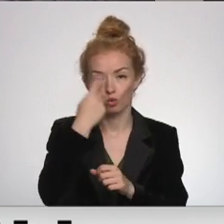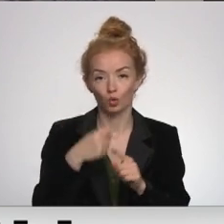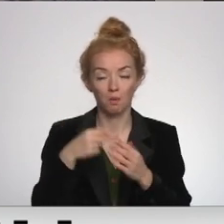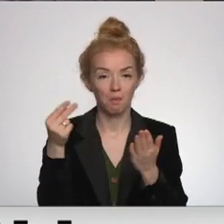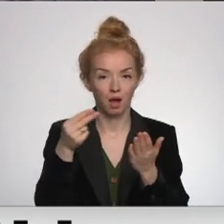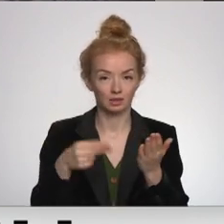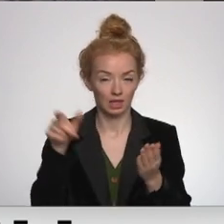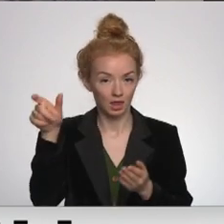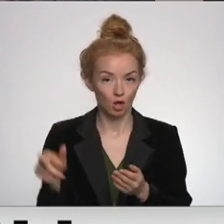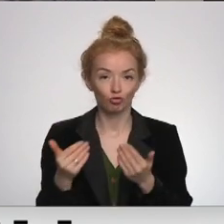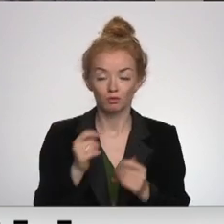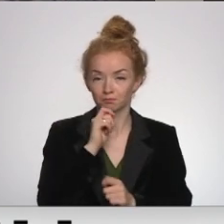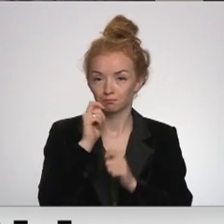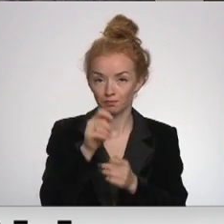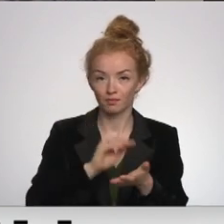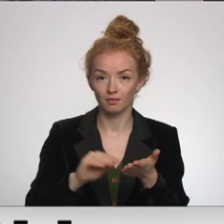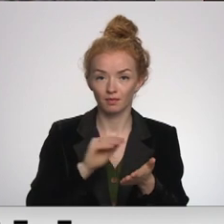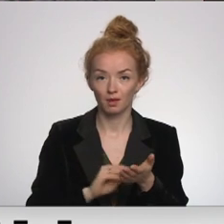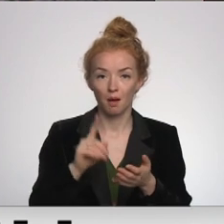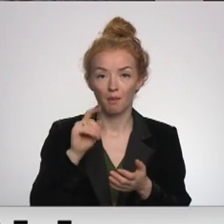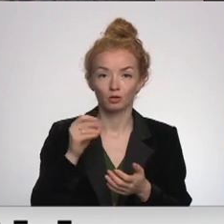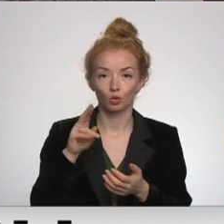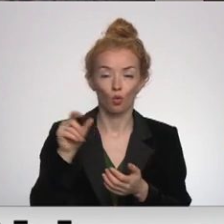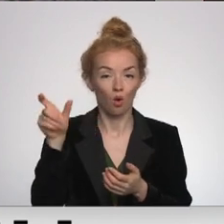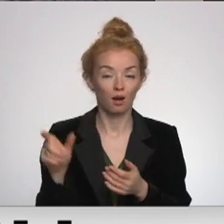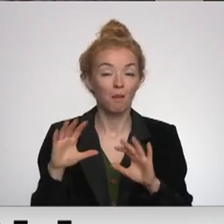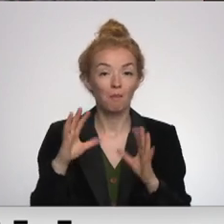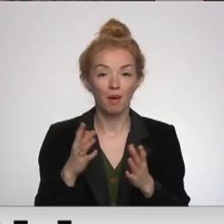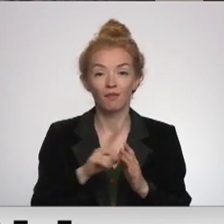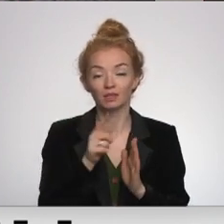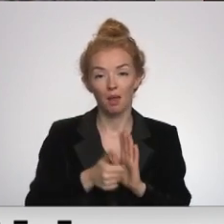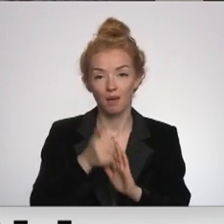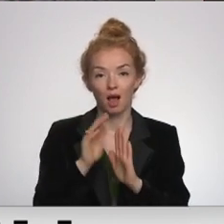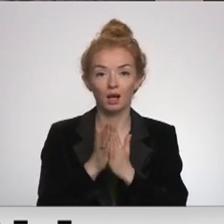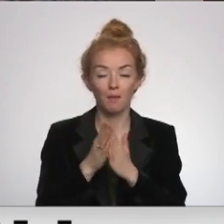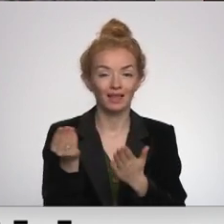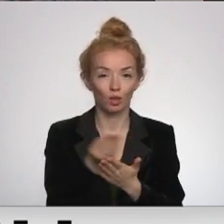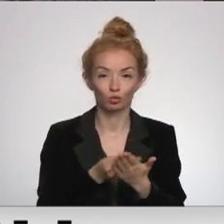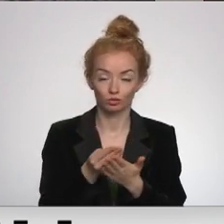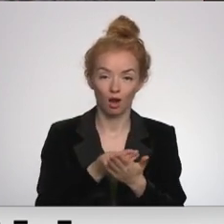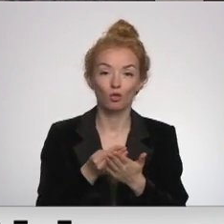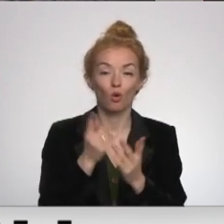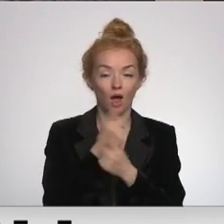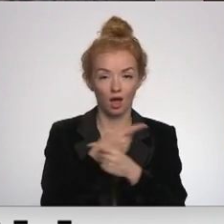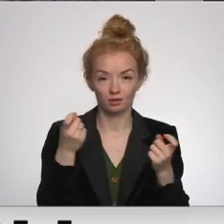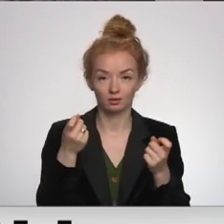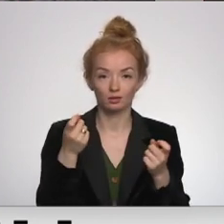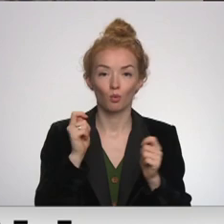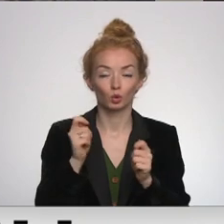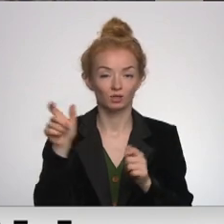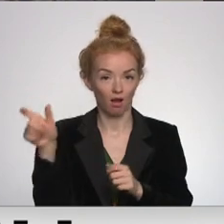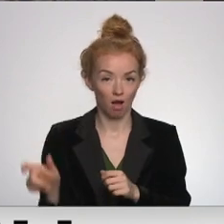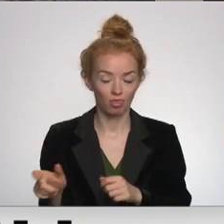balva rakstniecībā piešķirta rakstniecei Luīzē Pastorei, bet par labāko bērnu un jauniešu grāmatu ilustratori atzīta Gundaga